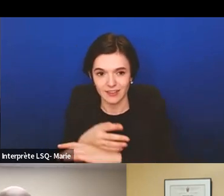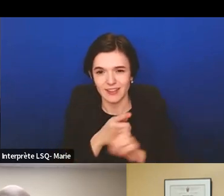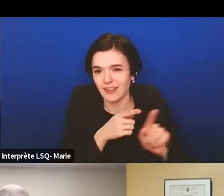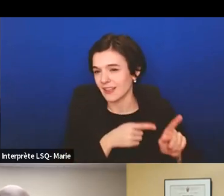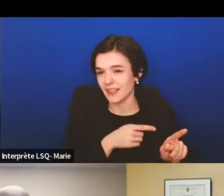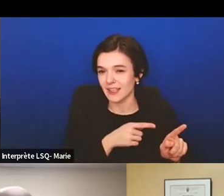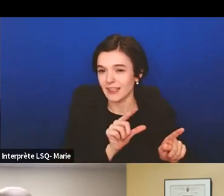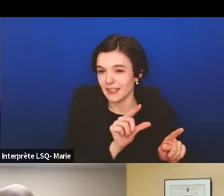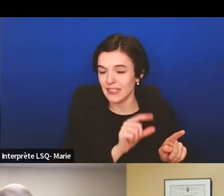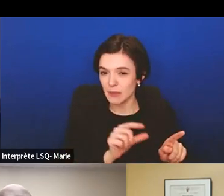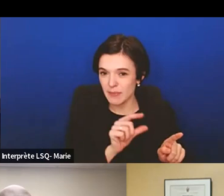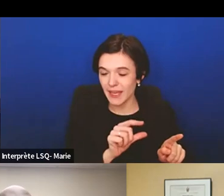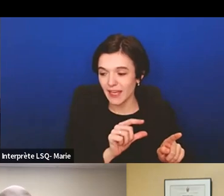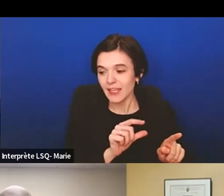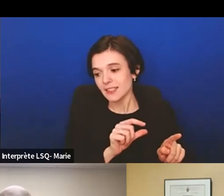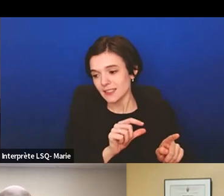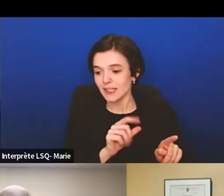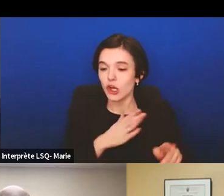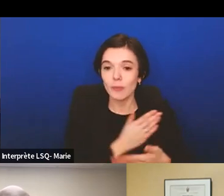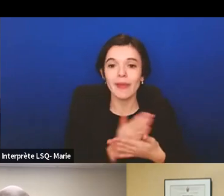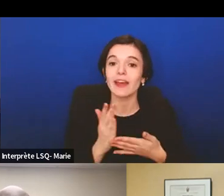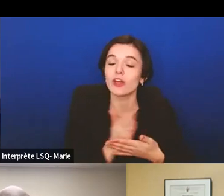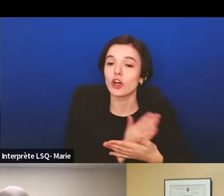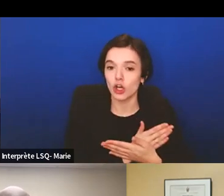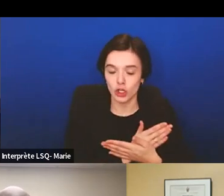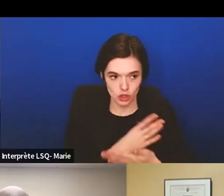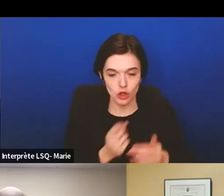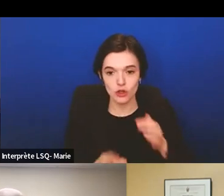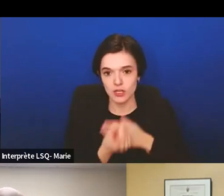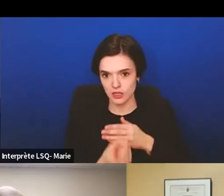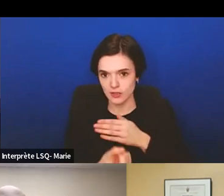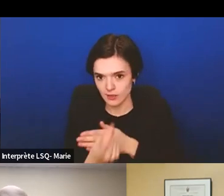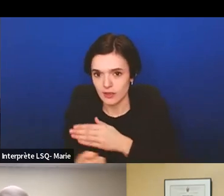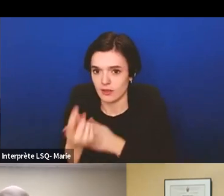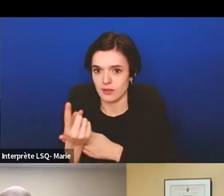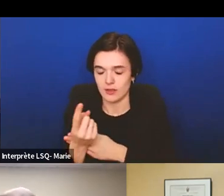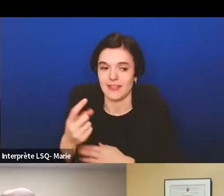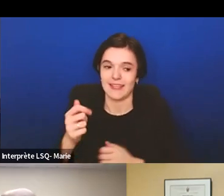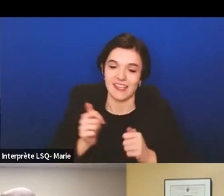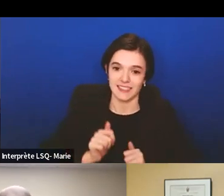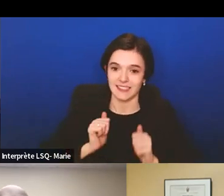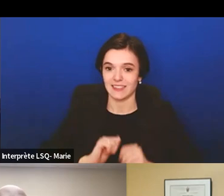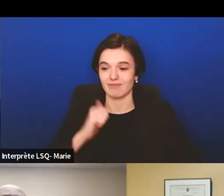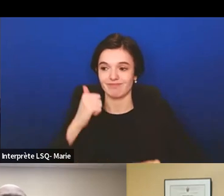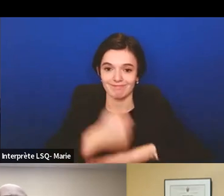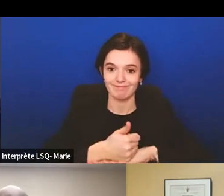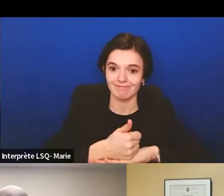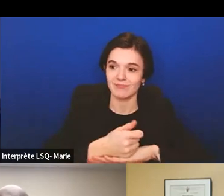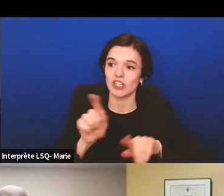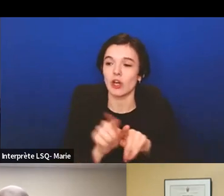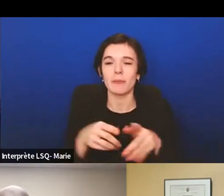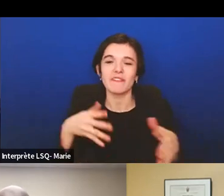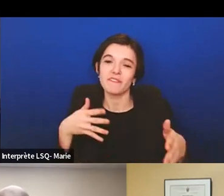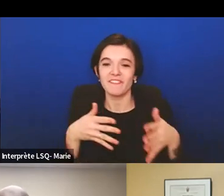Il y a des périodes où, lorsqu'il y a des cas, ils essaient de mettre en place un modèle de filtrage.